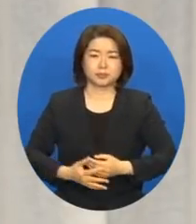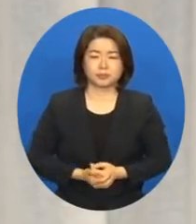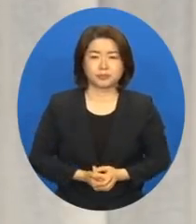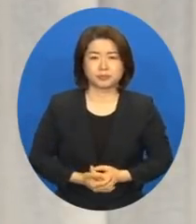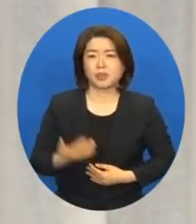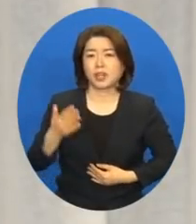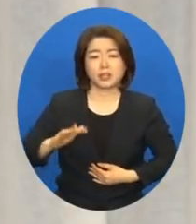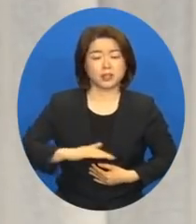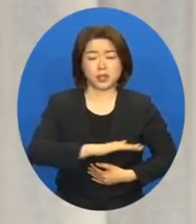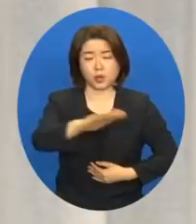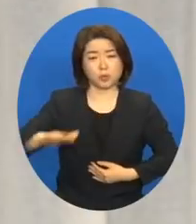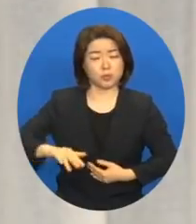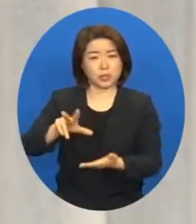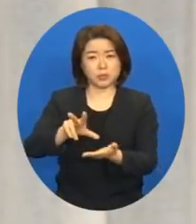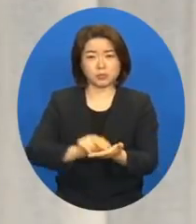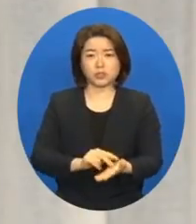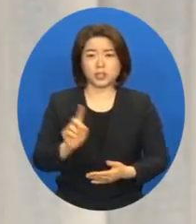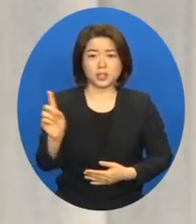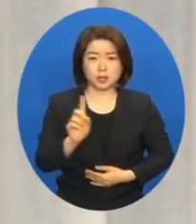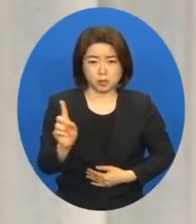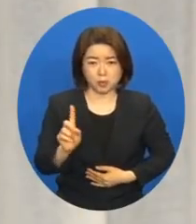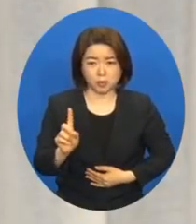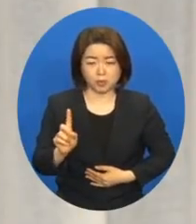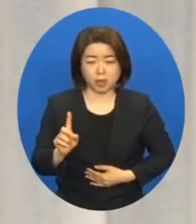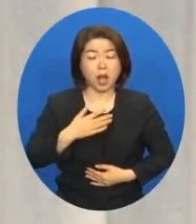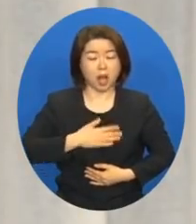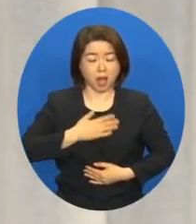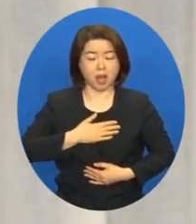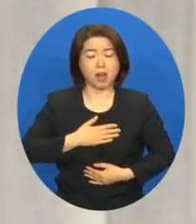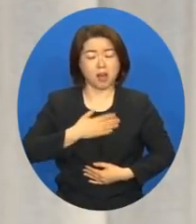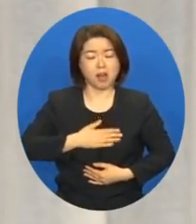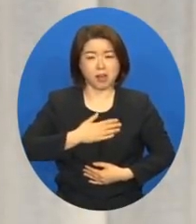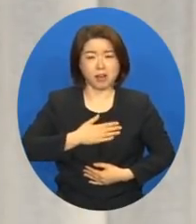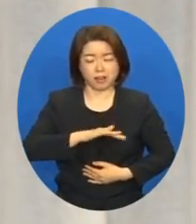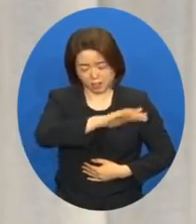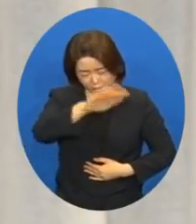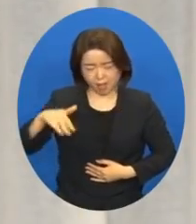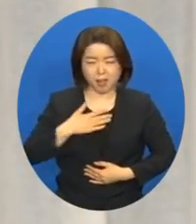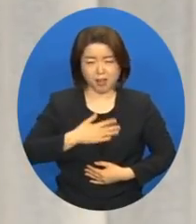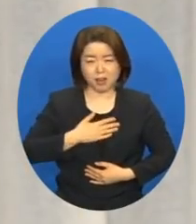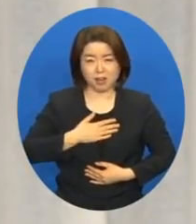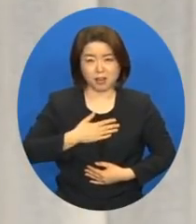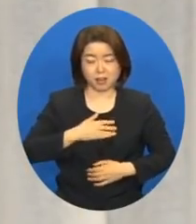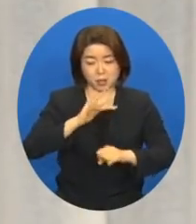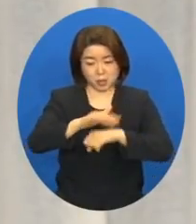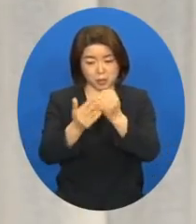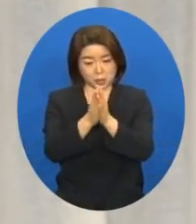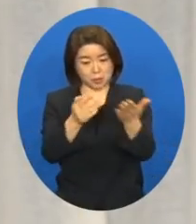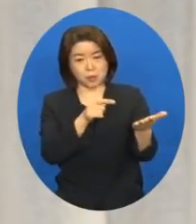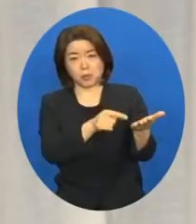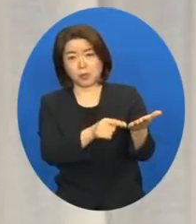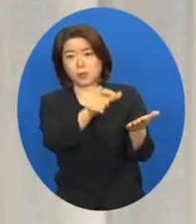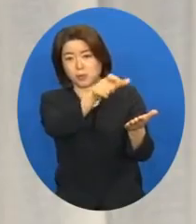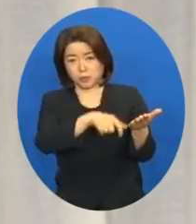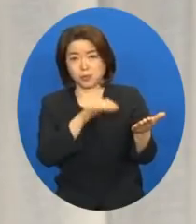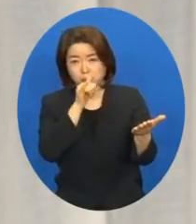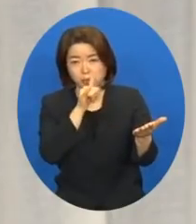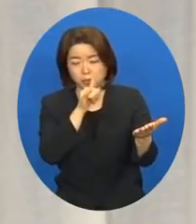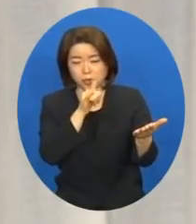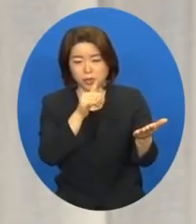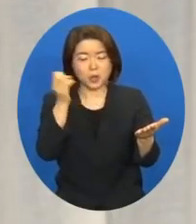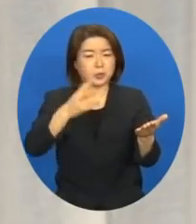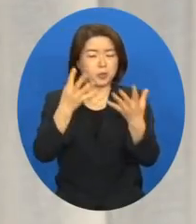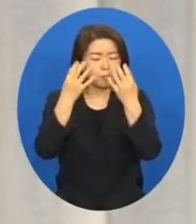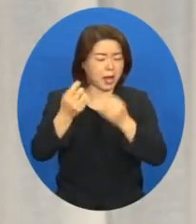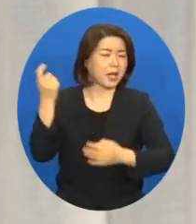근데 우리의 문제가 뭔지 아십니까? 알아요. 다 알아요. 성경에 기록되어 있잖아요. 또 많이